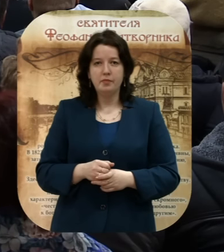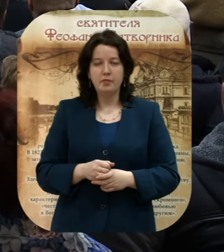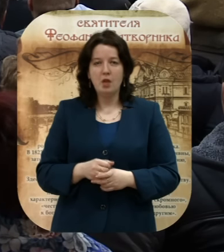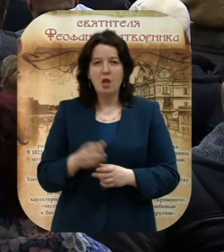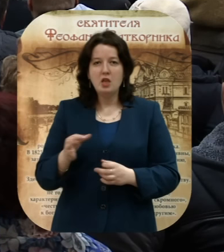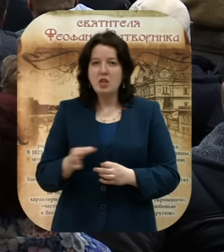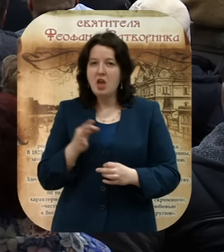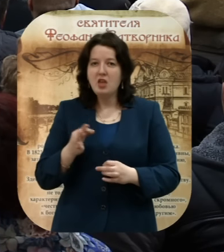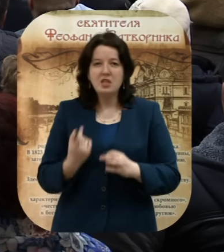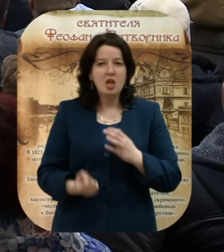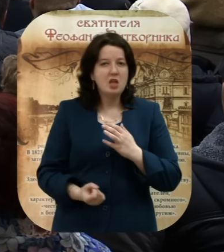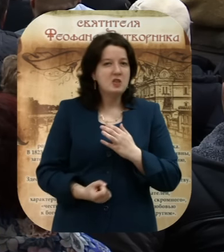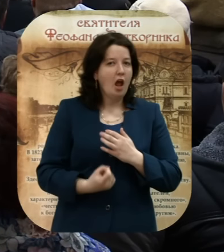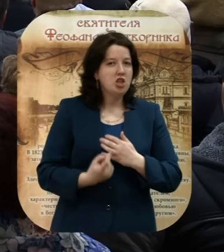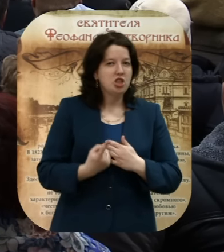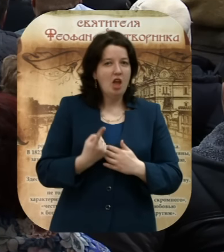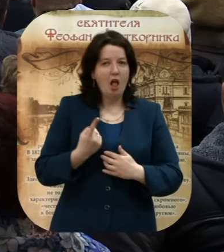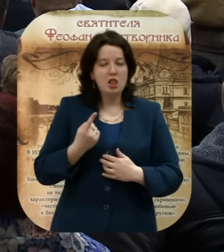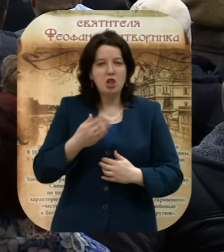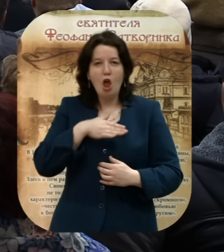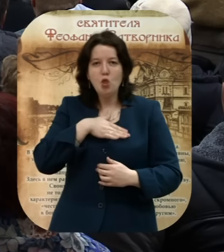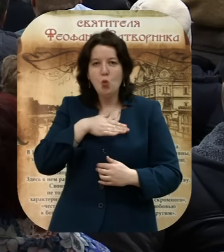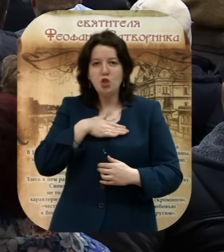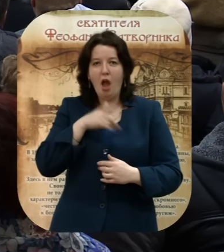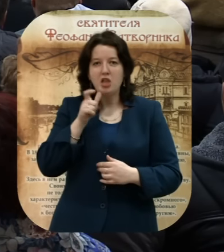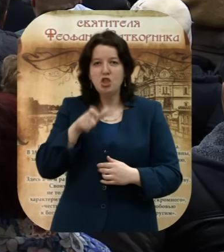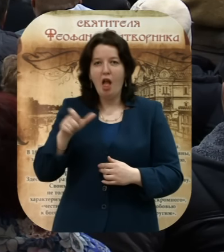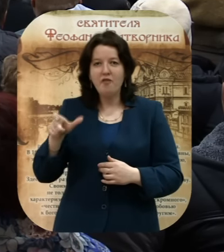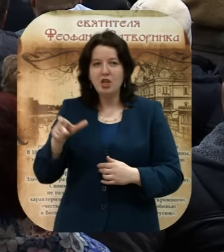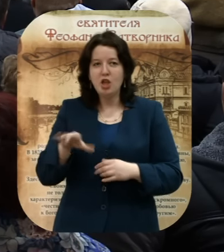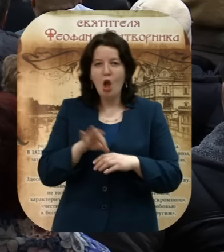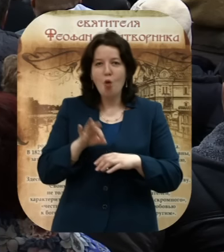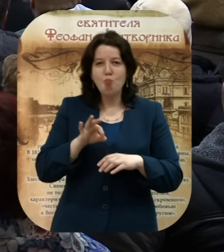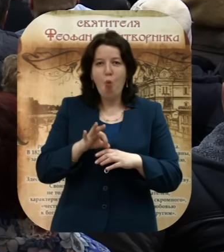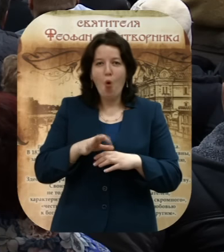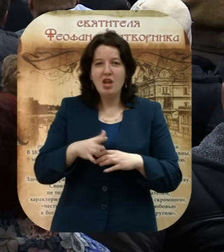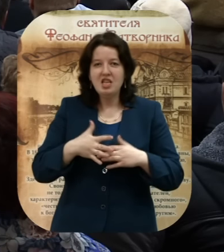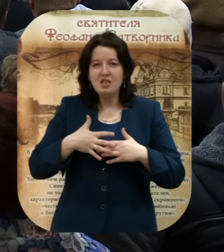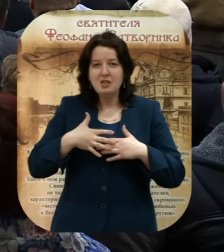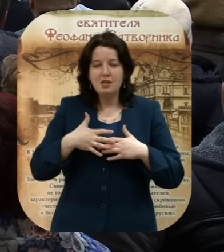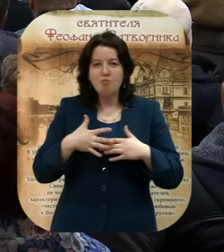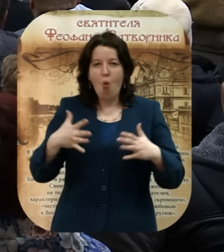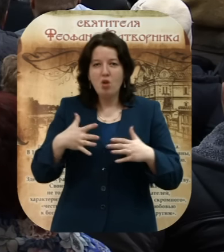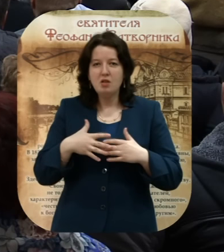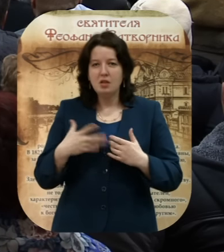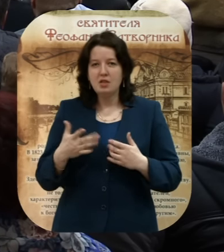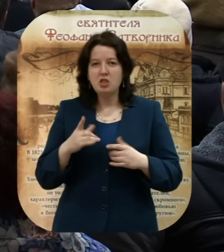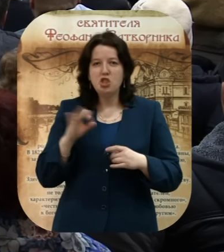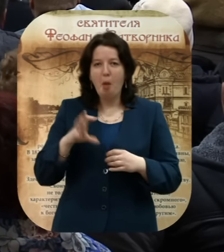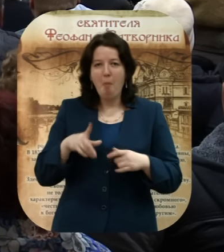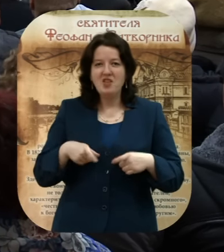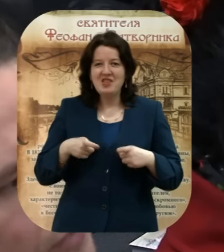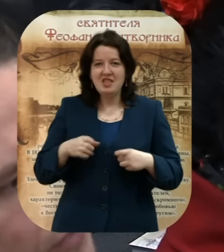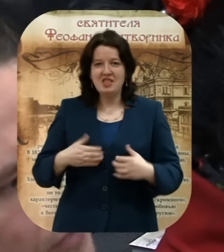И не зарождалась в душах человеческих более пагубной страсти, нежели